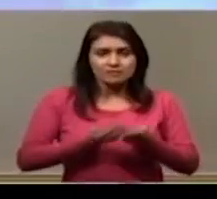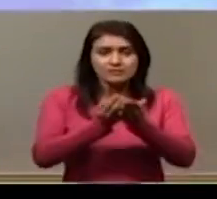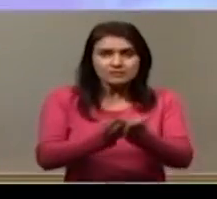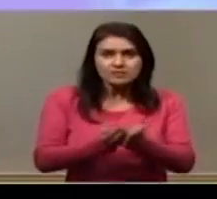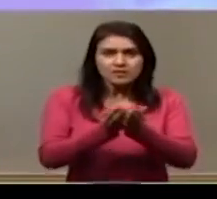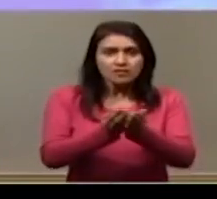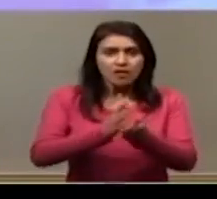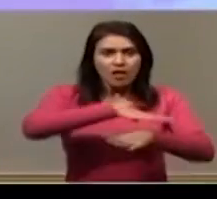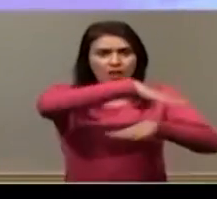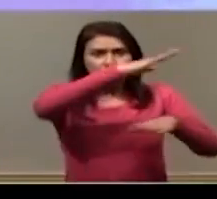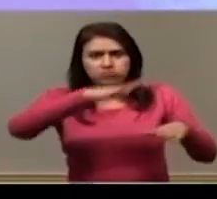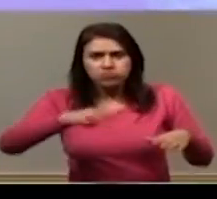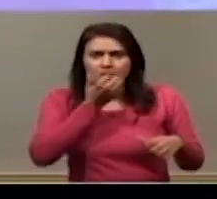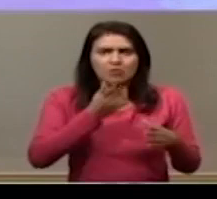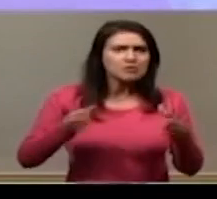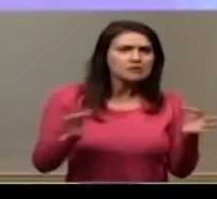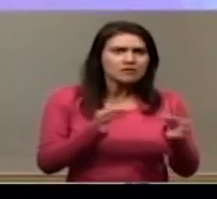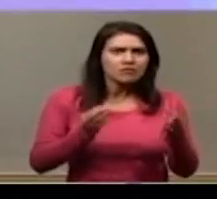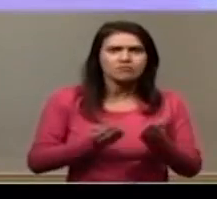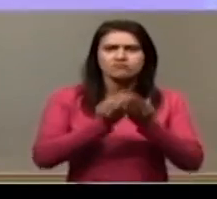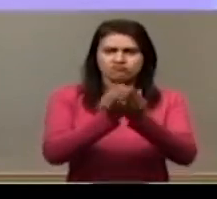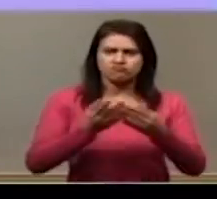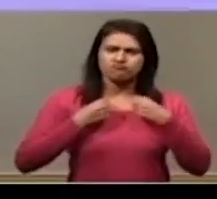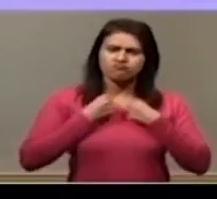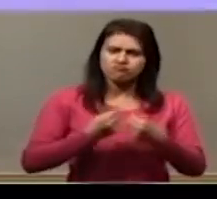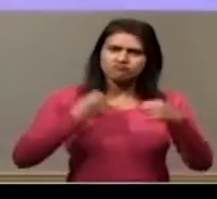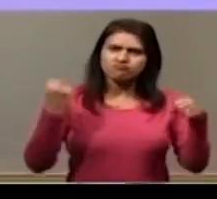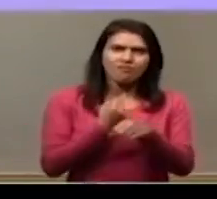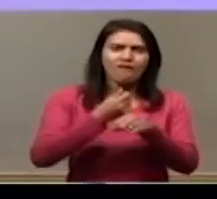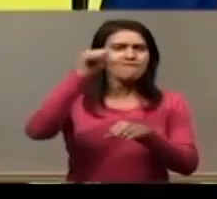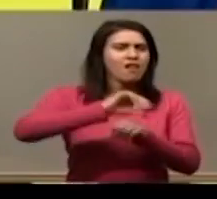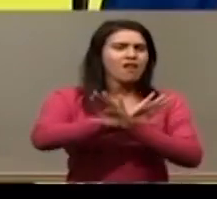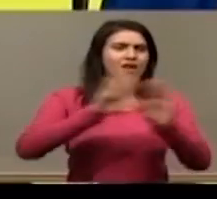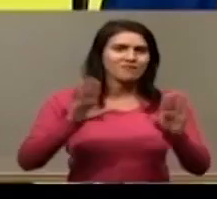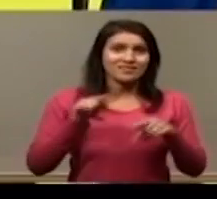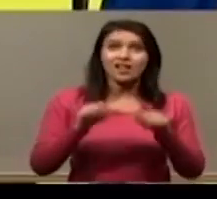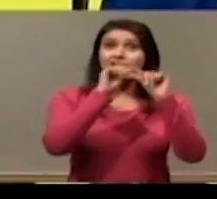लहरों से डरकर नौका पार नहीं होती, कोशिश करने वालों को कभी हार नहीं होती। तो